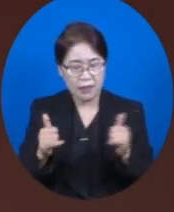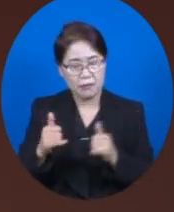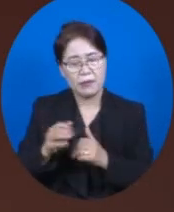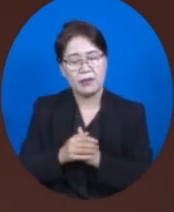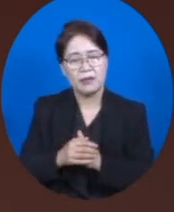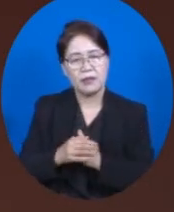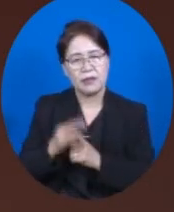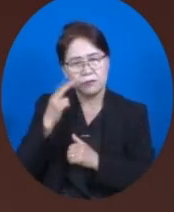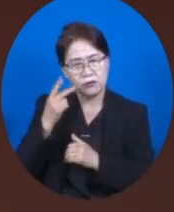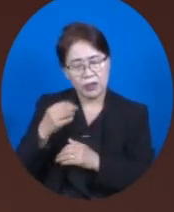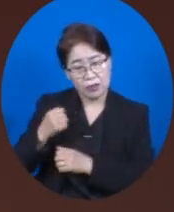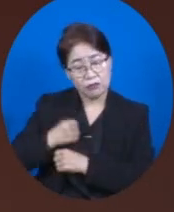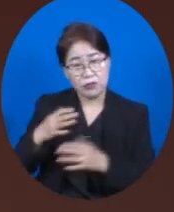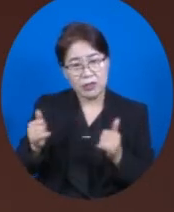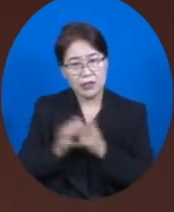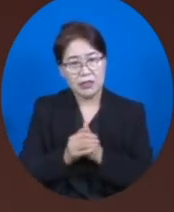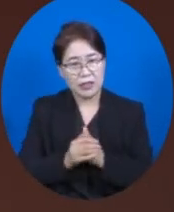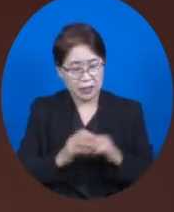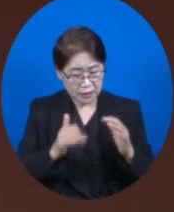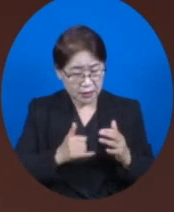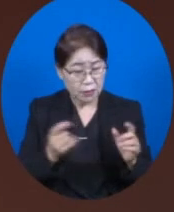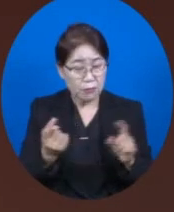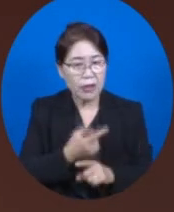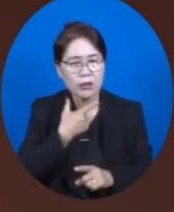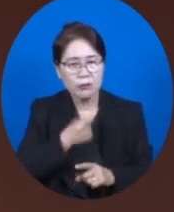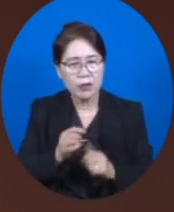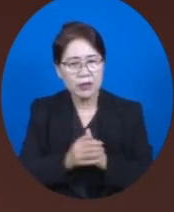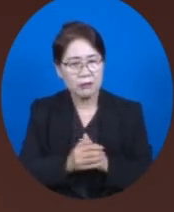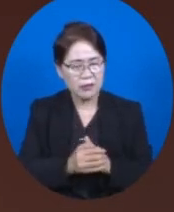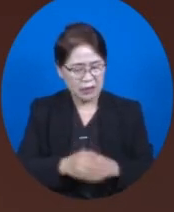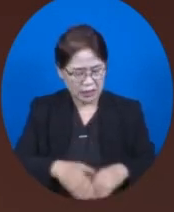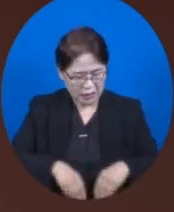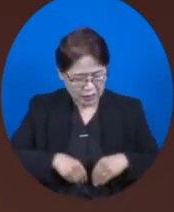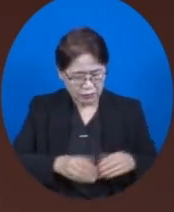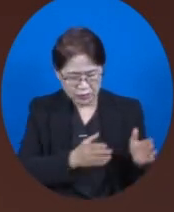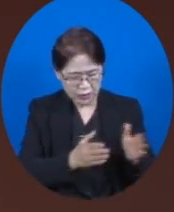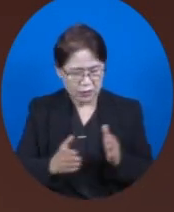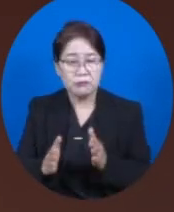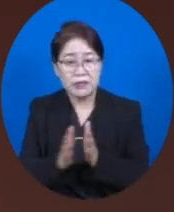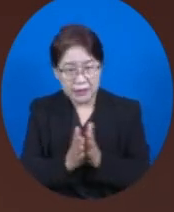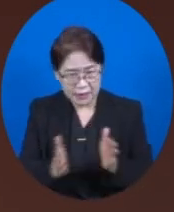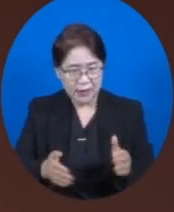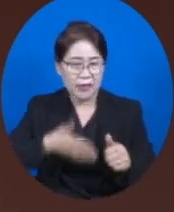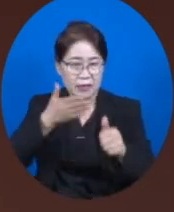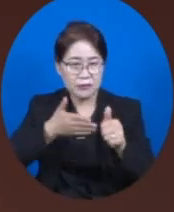읽어볼까요 시작 세상을 바꾸고 싶다면 입을 정리부터 시작하라